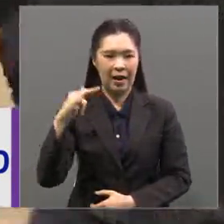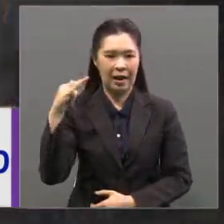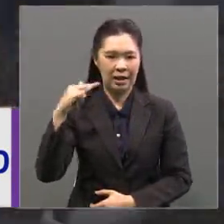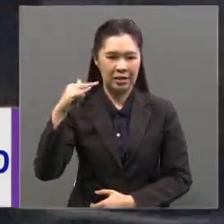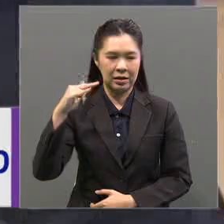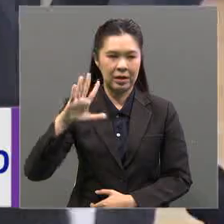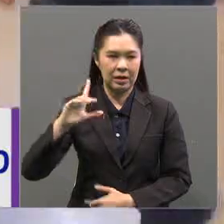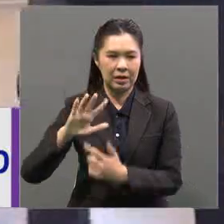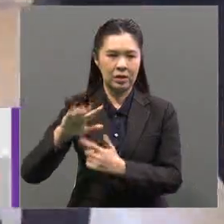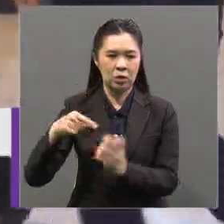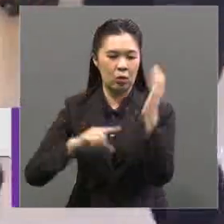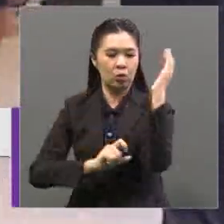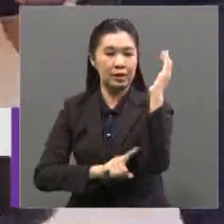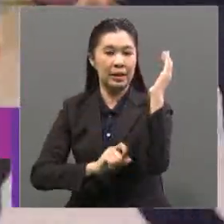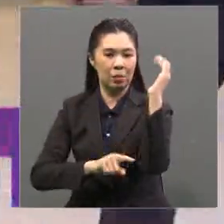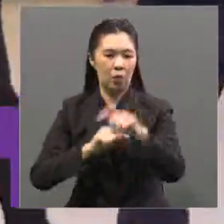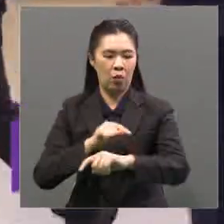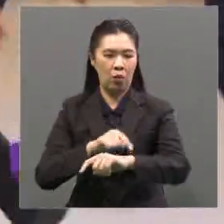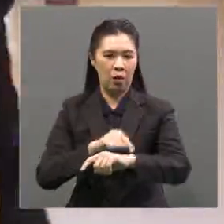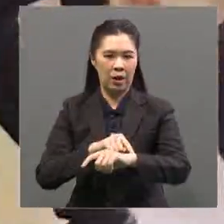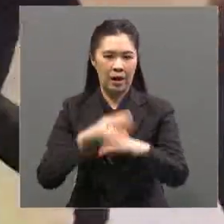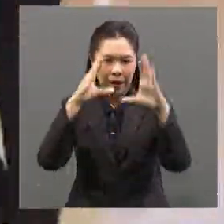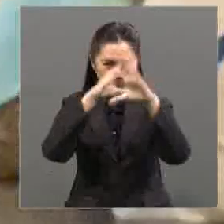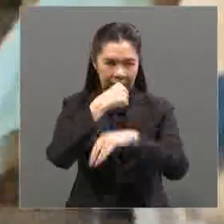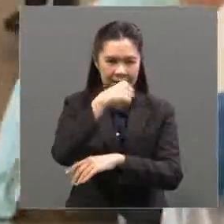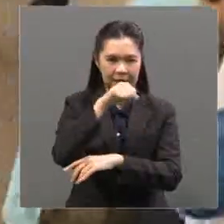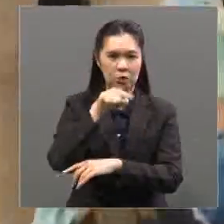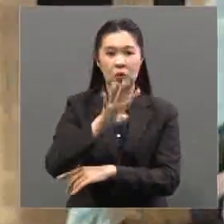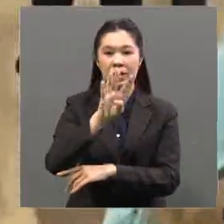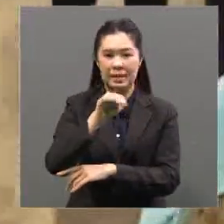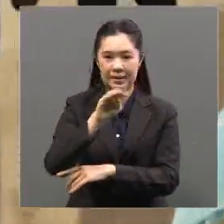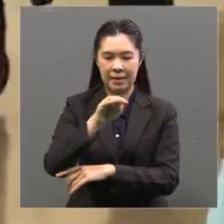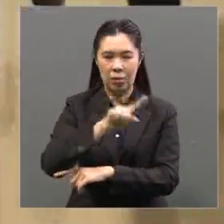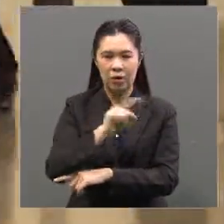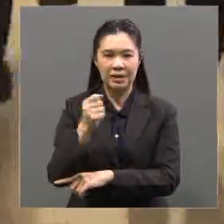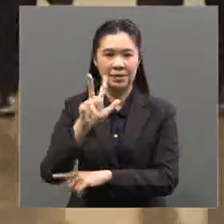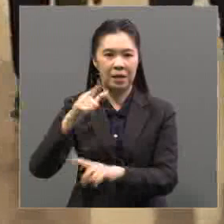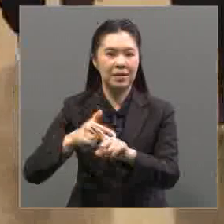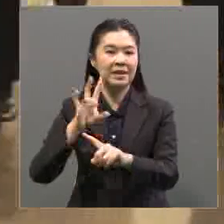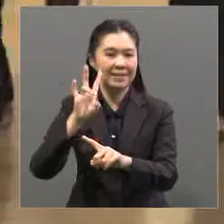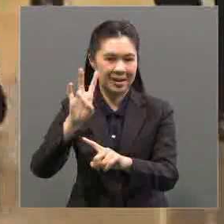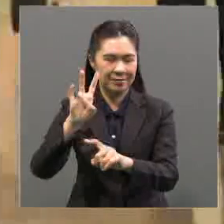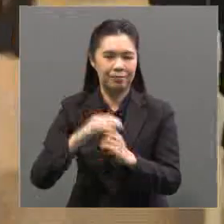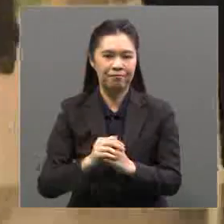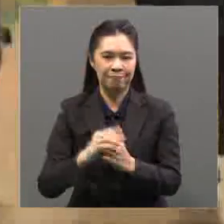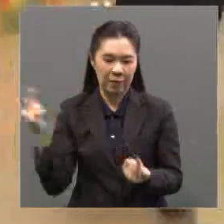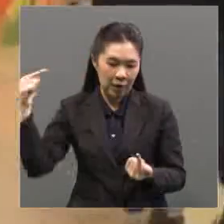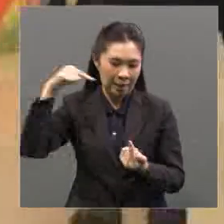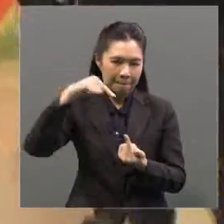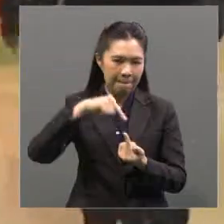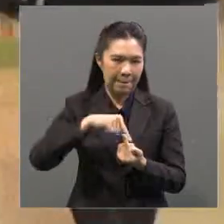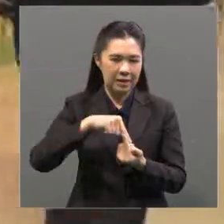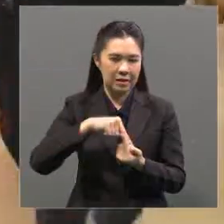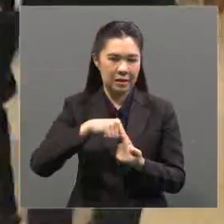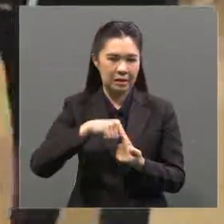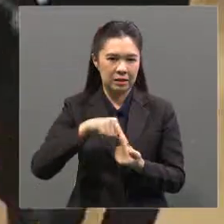บินชังงีประเทศสิงคโปร์เมื่อเวลา 22:40 นในวันที่13กรกฎาคมถึงสนามบินดอนเมืองประมา